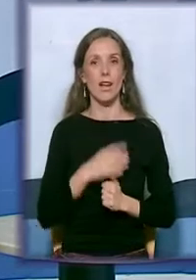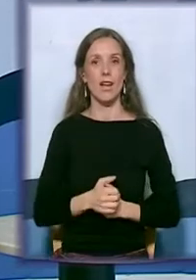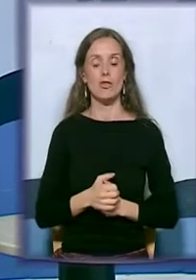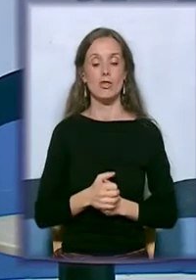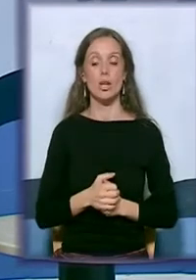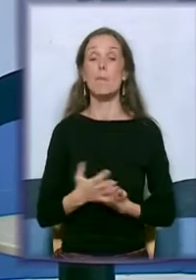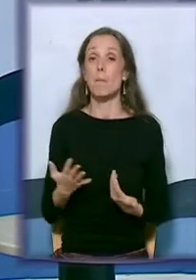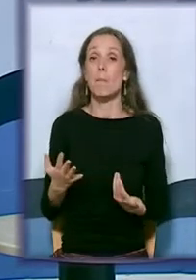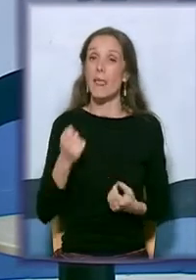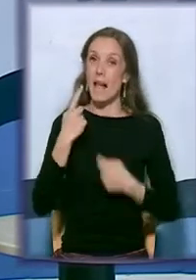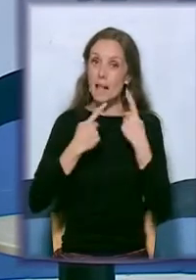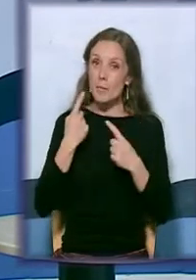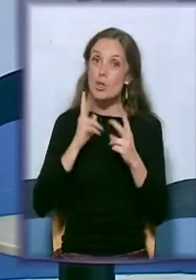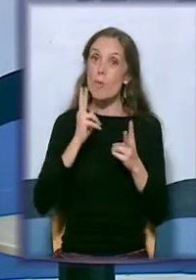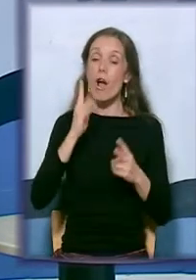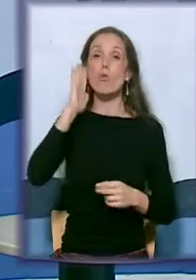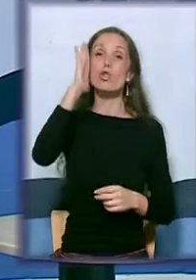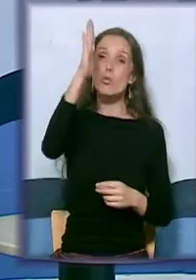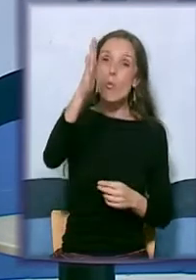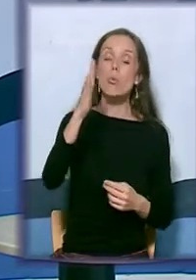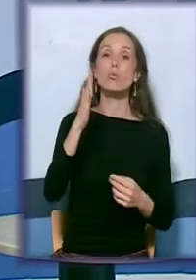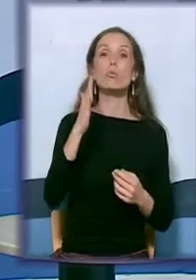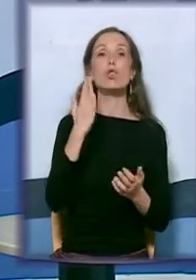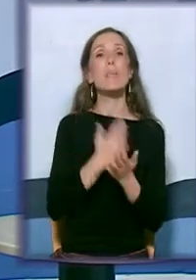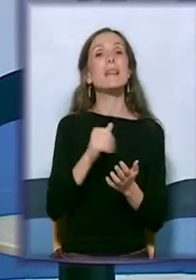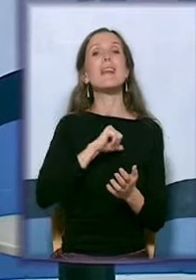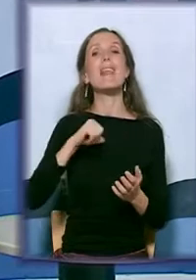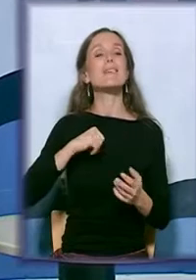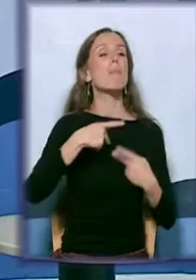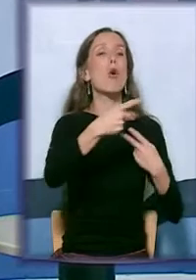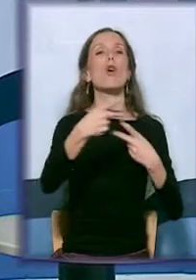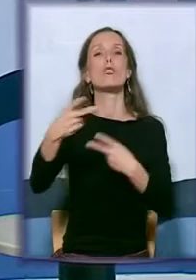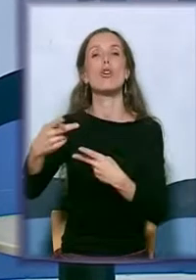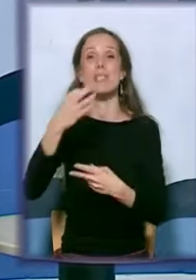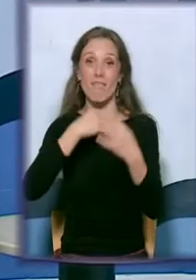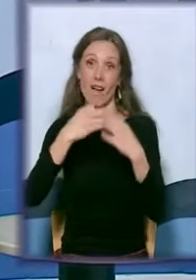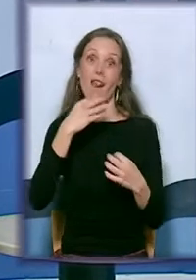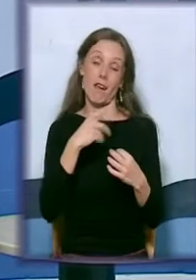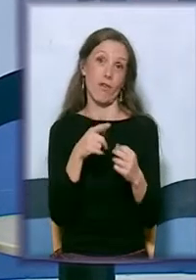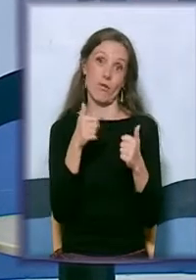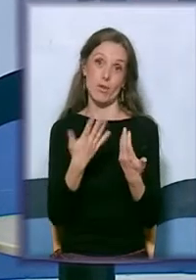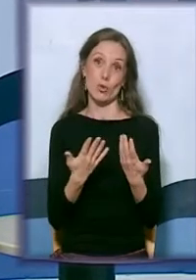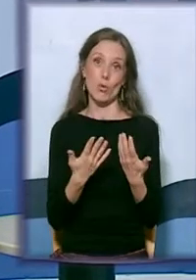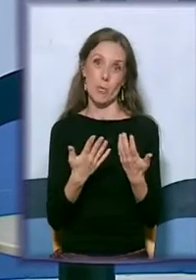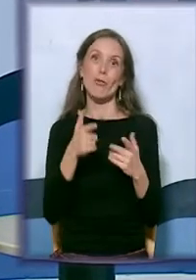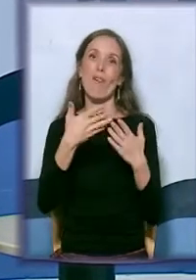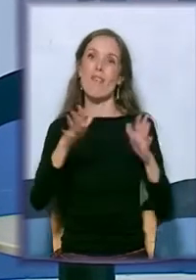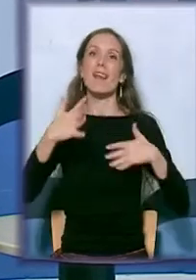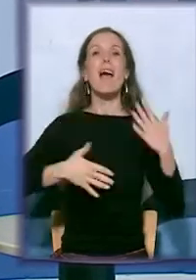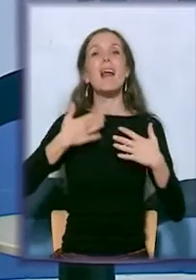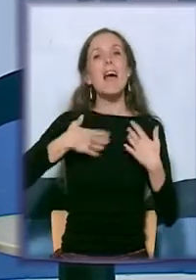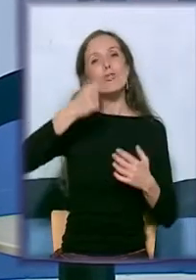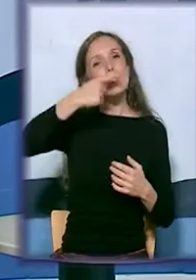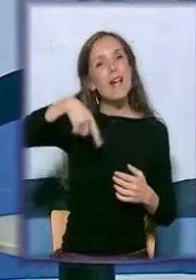kako i na koji način će se u buduće vršiti ne samo dostava lekova, velika radost za sve ljude u Lazarevcu je to što će